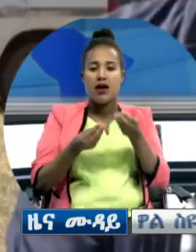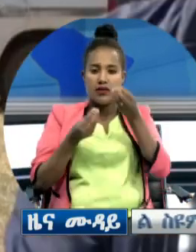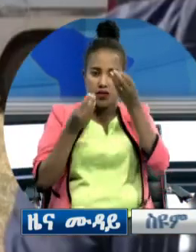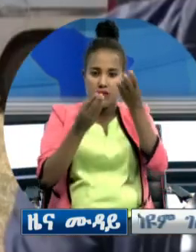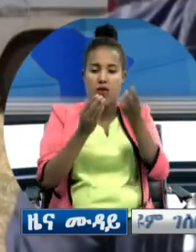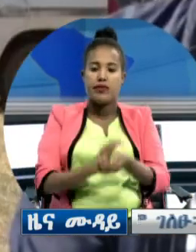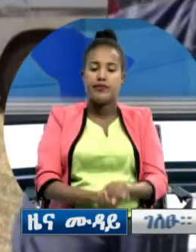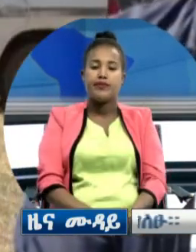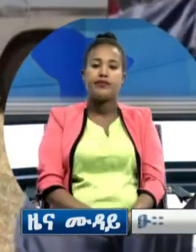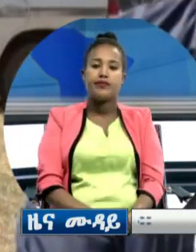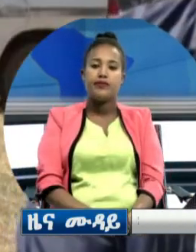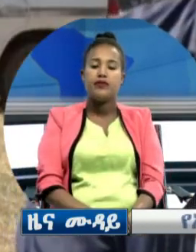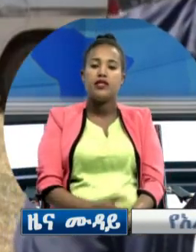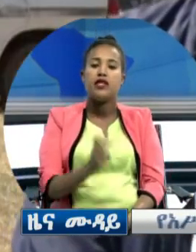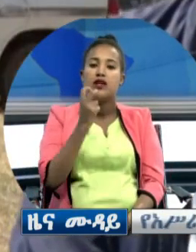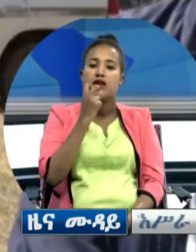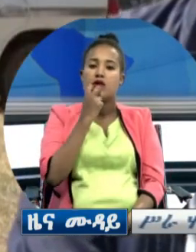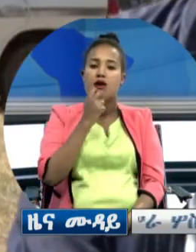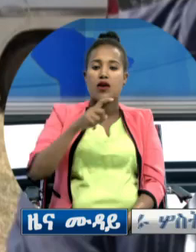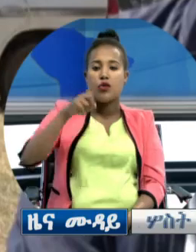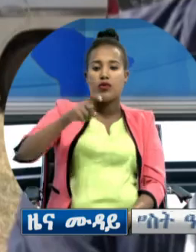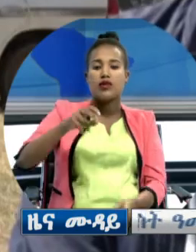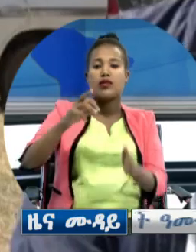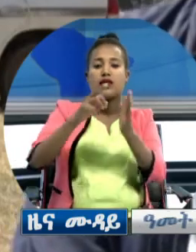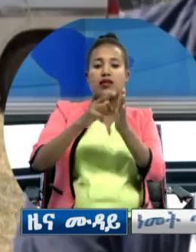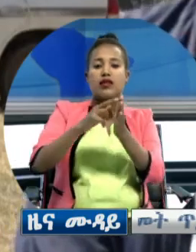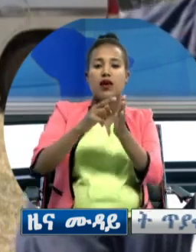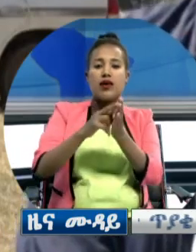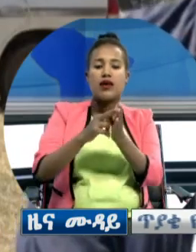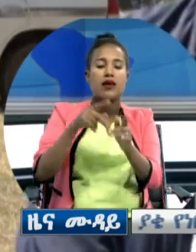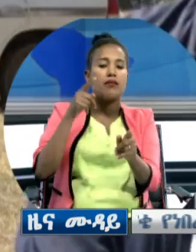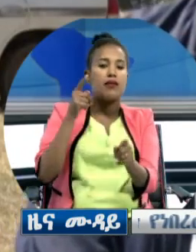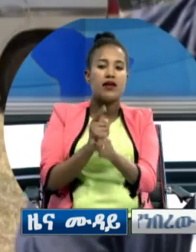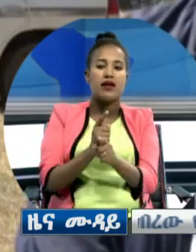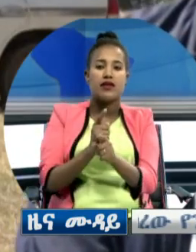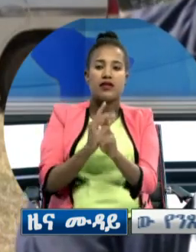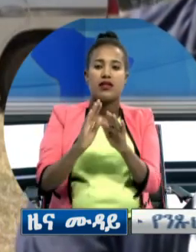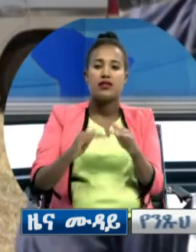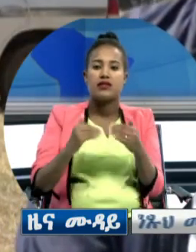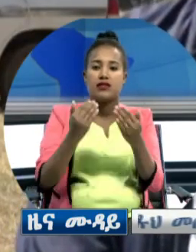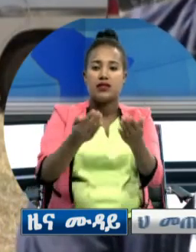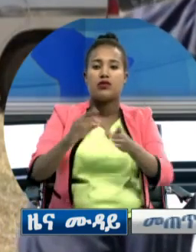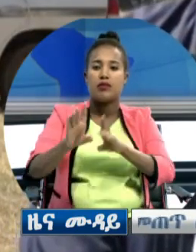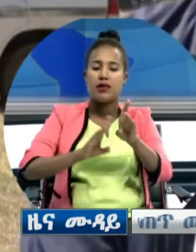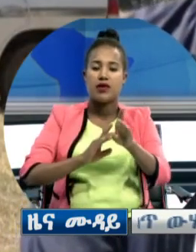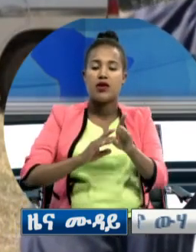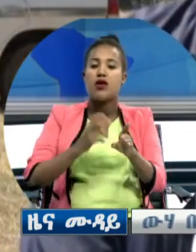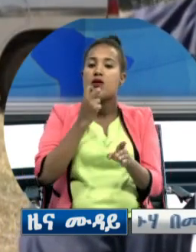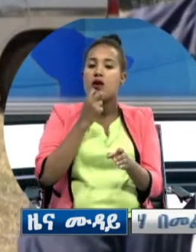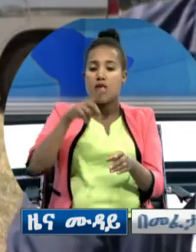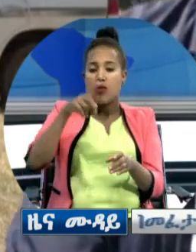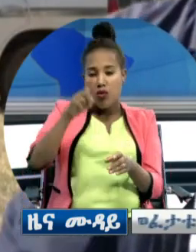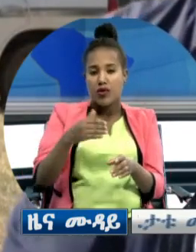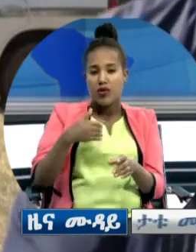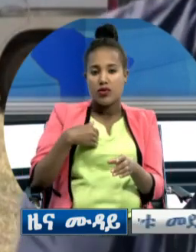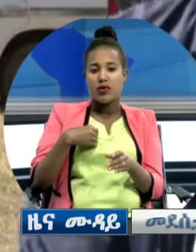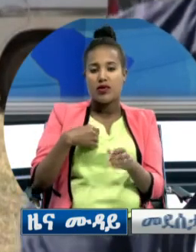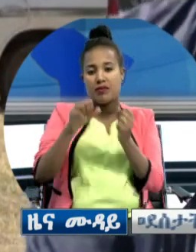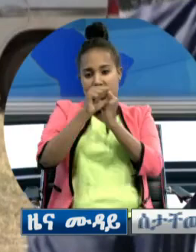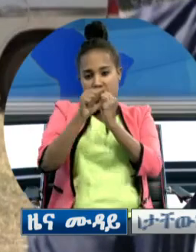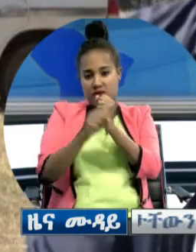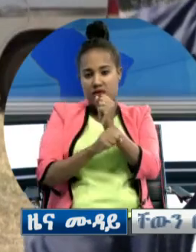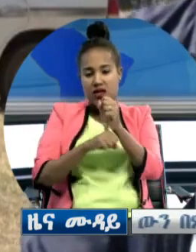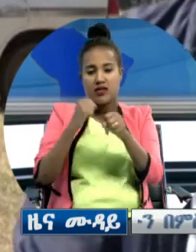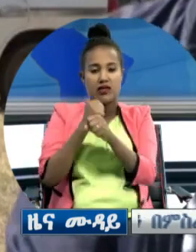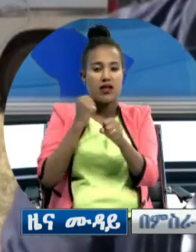አሳስበዋል። የውሃ ኮሚቴዎችን ህጋዊነት ማረጋገጫ እንዲሰጣቸው በማድረግ የውሃ ኮሚቴ እንዲኖራቸው ማድረግ ከመሰረቱ ሲሰራ